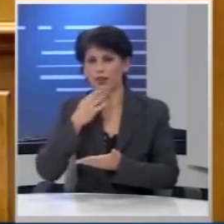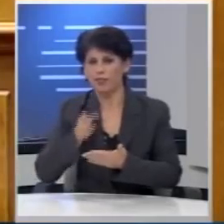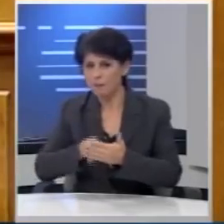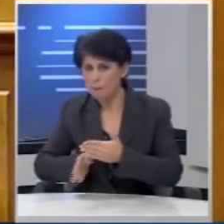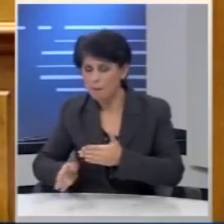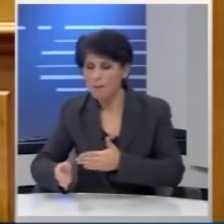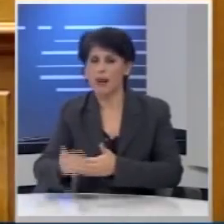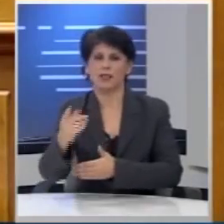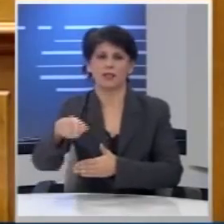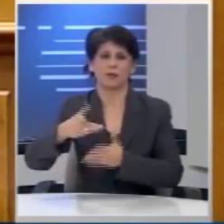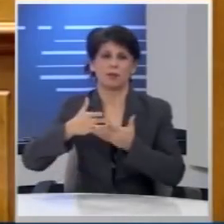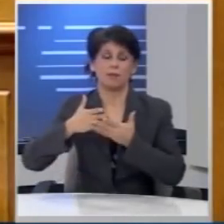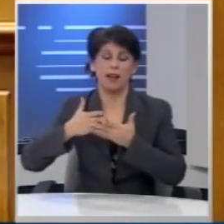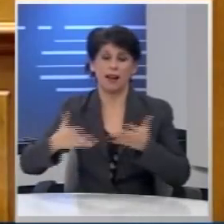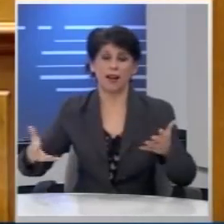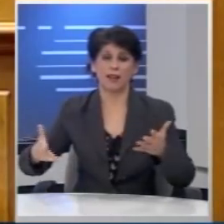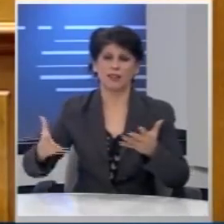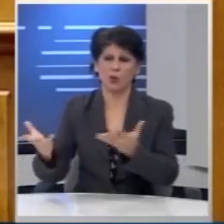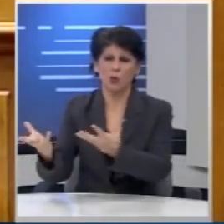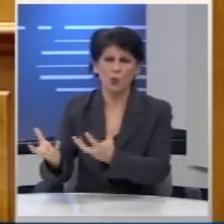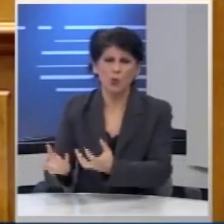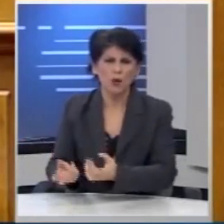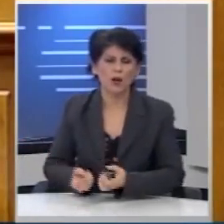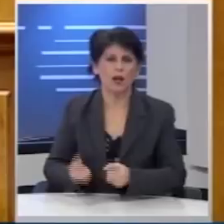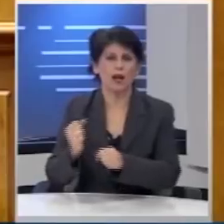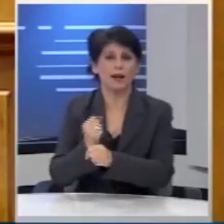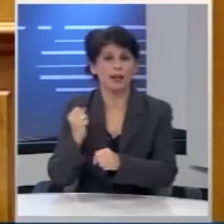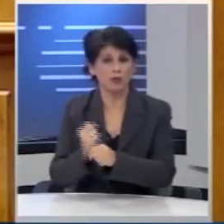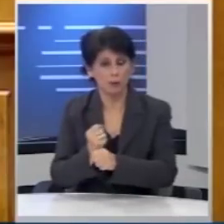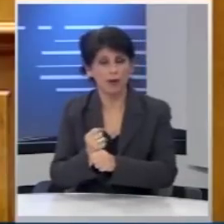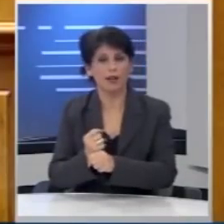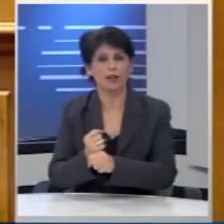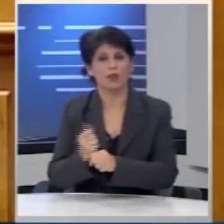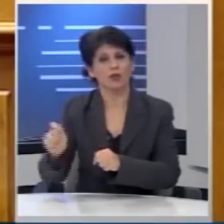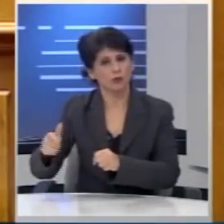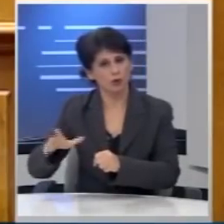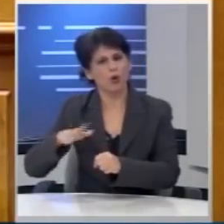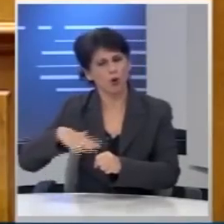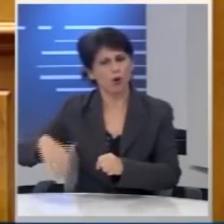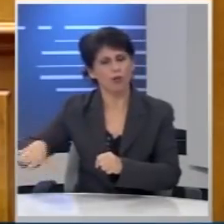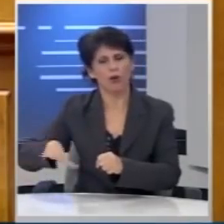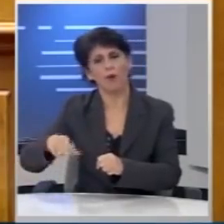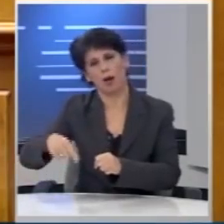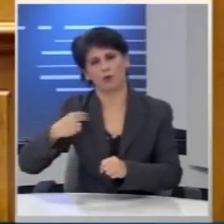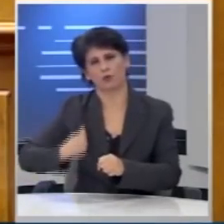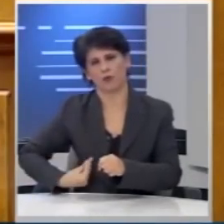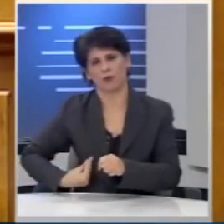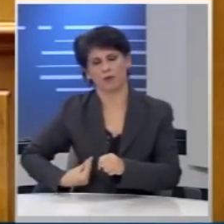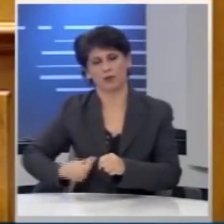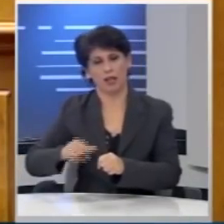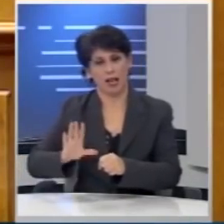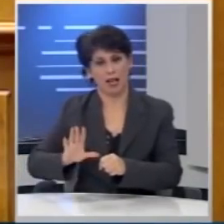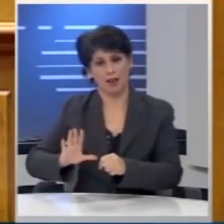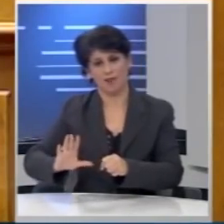δηλαδή μέσα από τη μεγαλύτερη απομίζηση εργαζομένων λαϊκών στρωμάτων από τους Δήμους. Αλλά